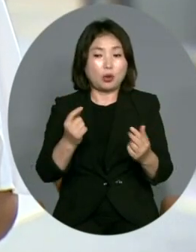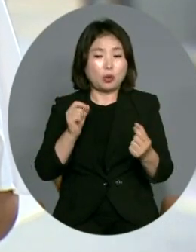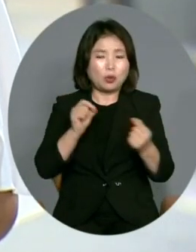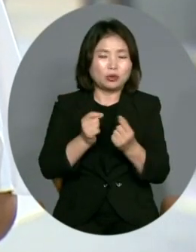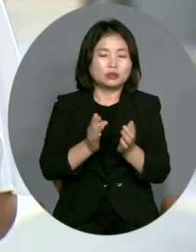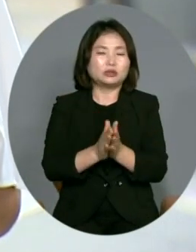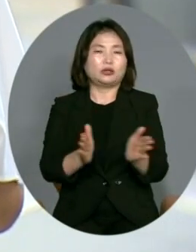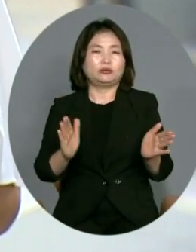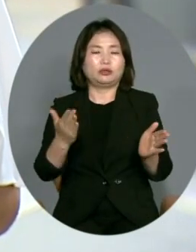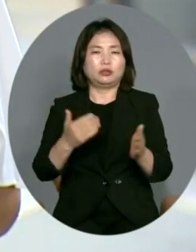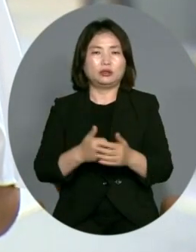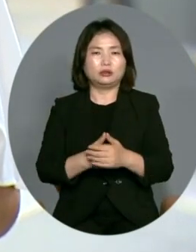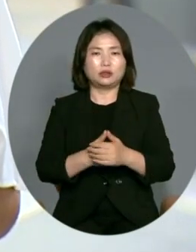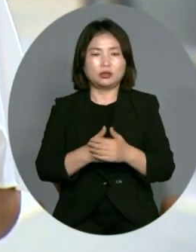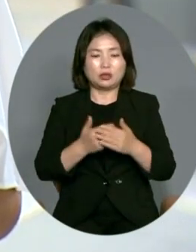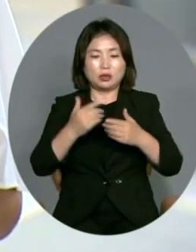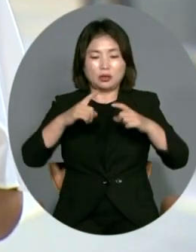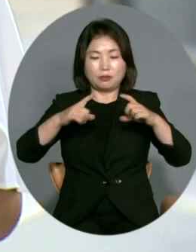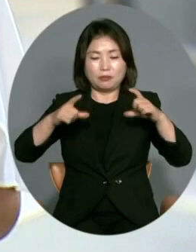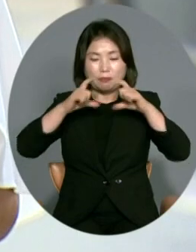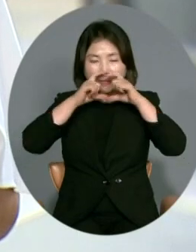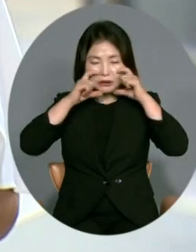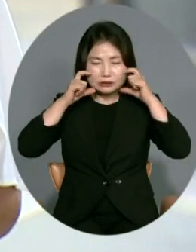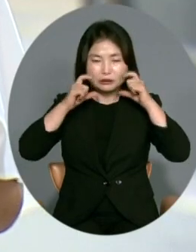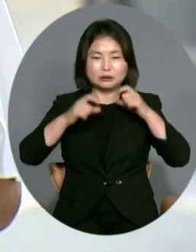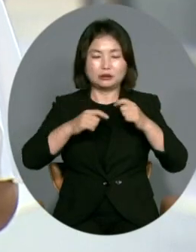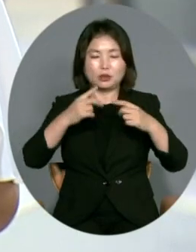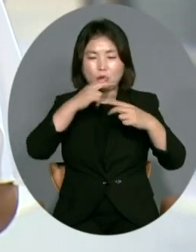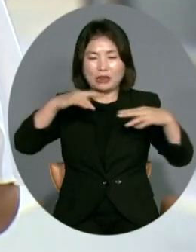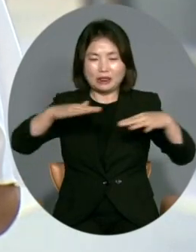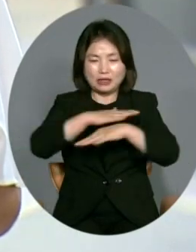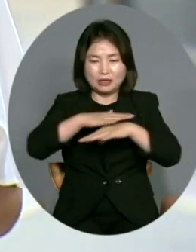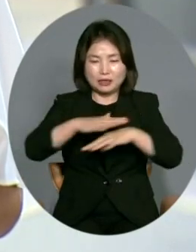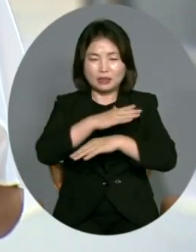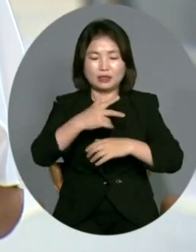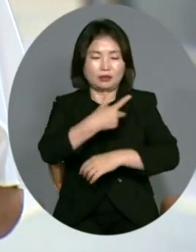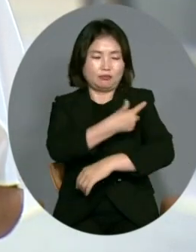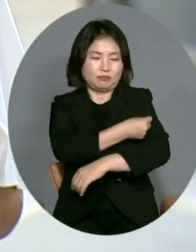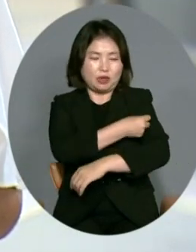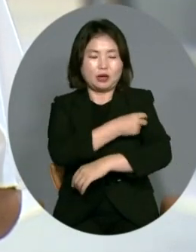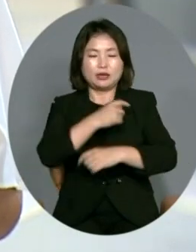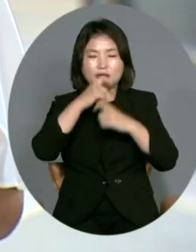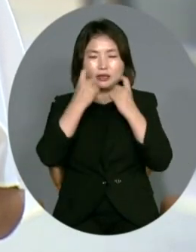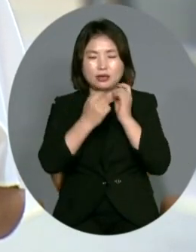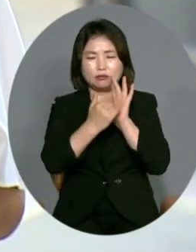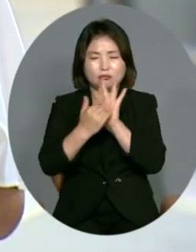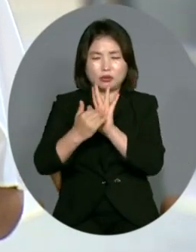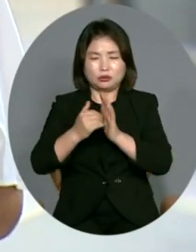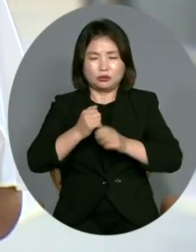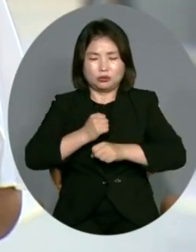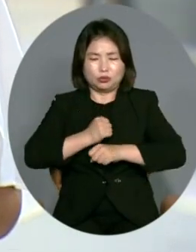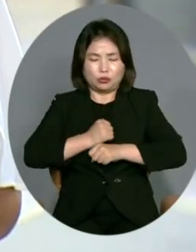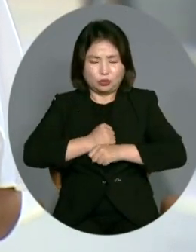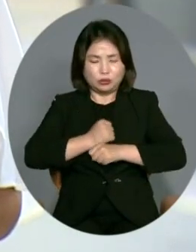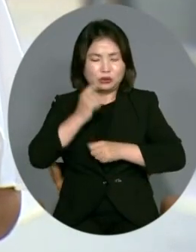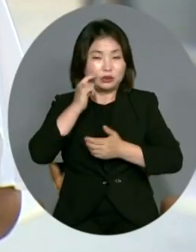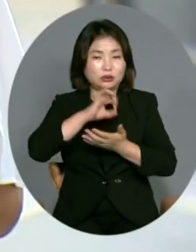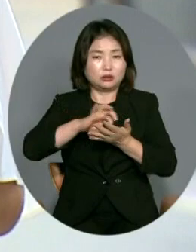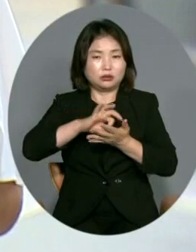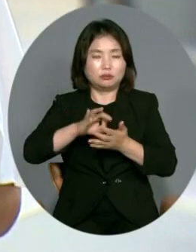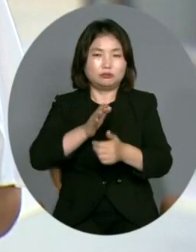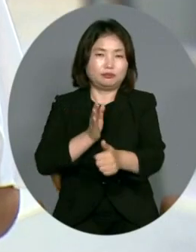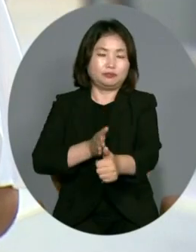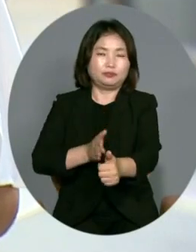시작됐습니다 실내에 마스크 착용과 1기 그리고 예 방 접 종 된 개인 박력이 그 어느 때보다 중요해졌습니다